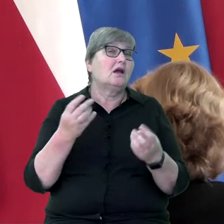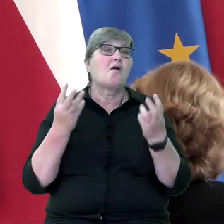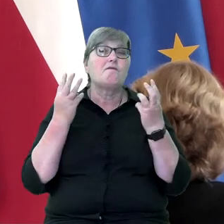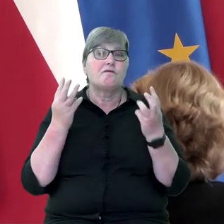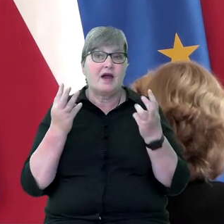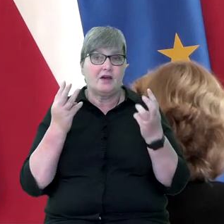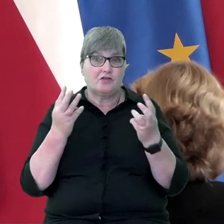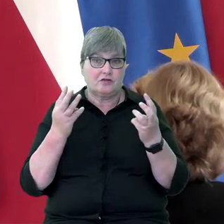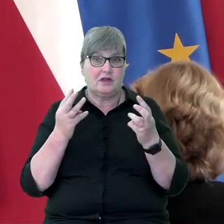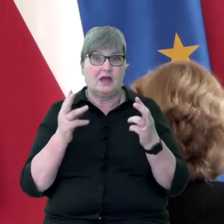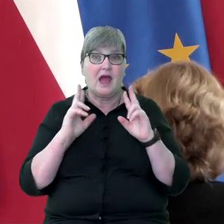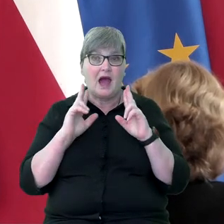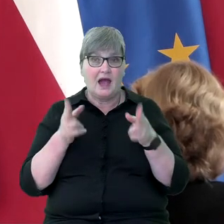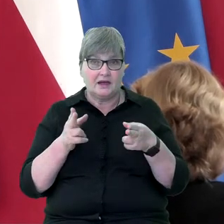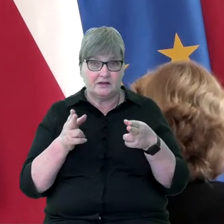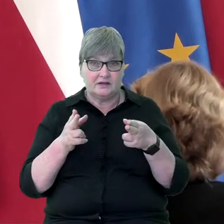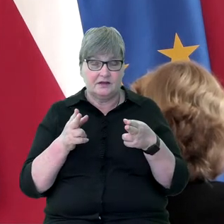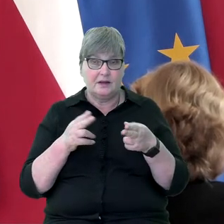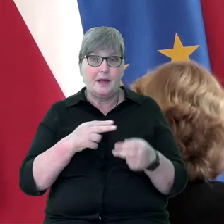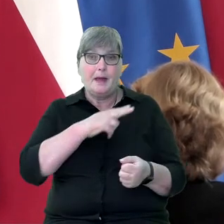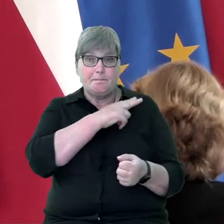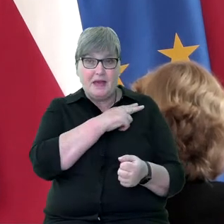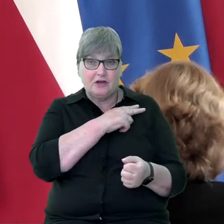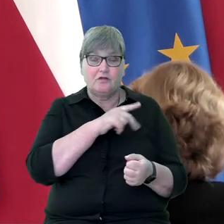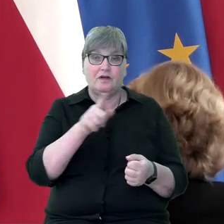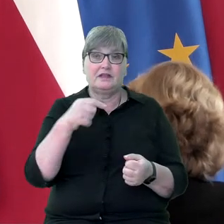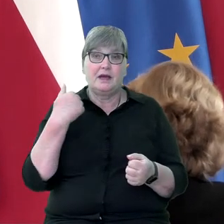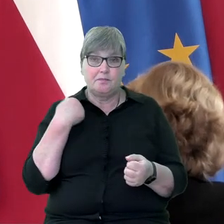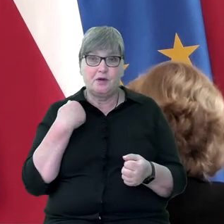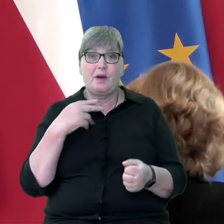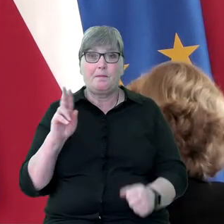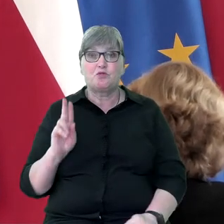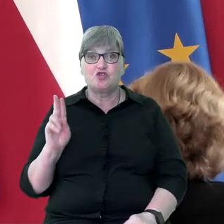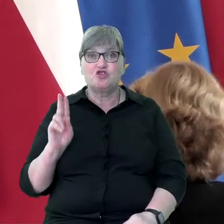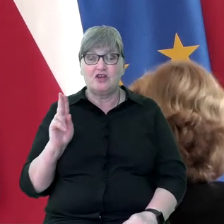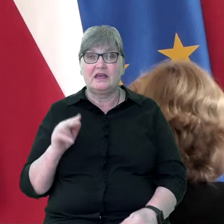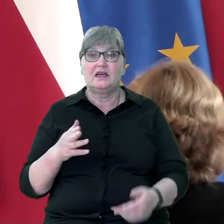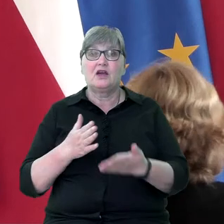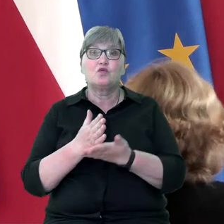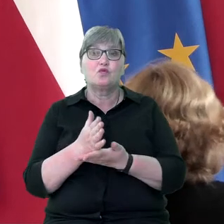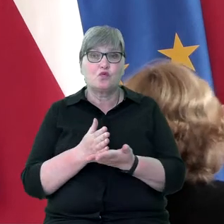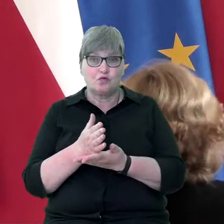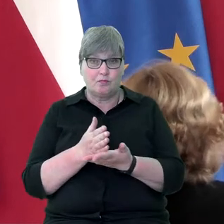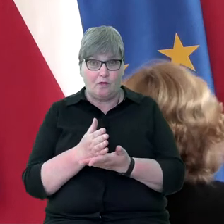mianowany na stałe składał w przepisanej formie przysięgę służbową wobec przełożonej